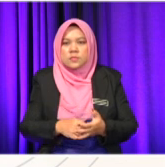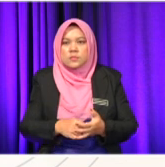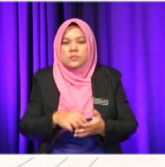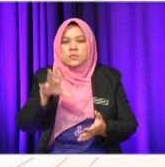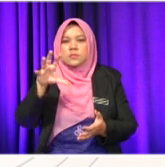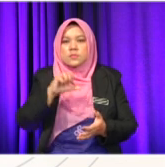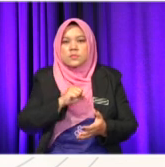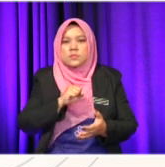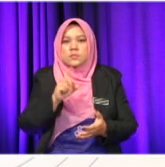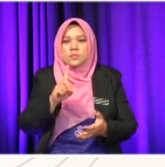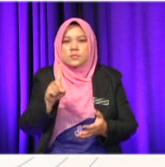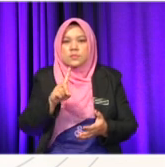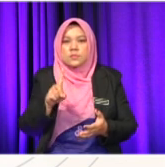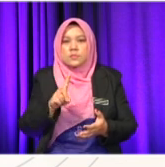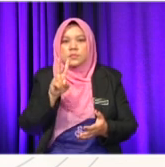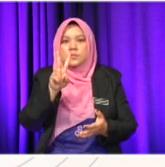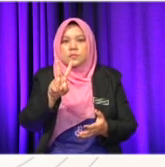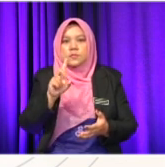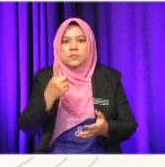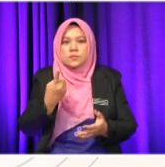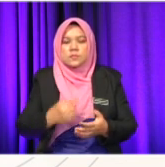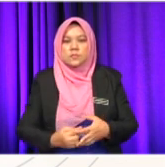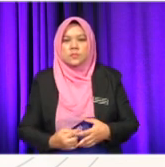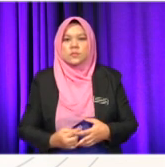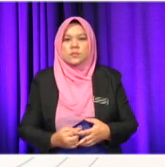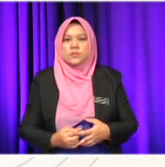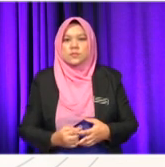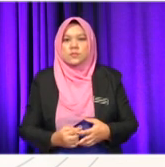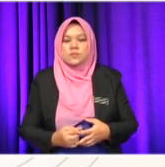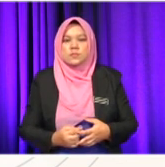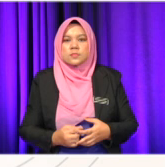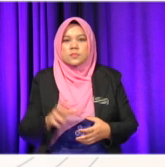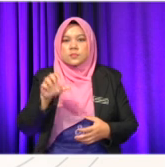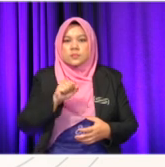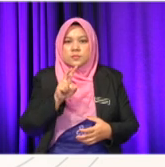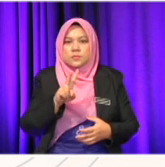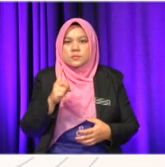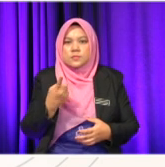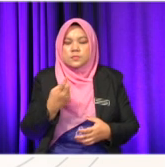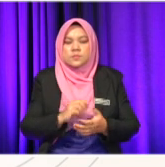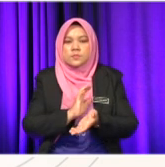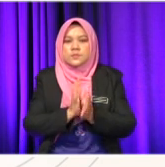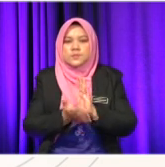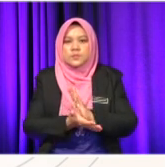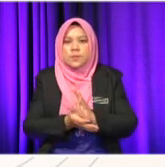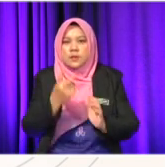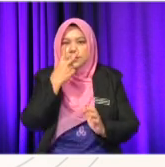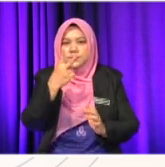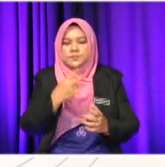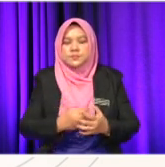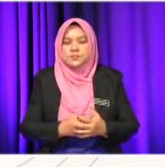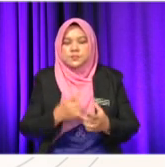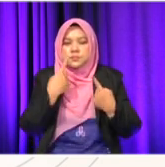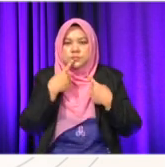Ambillah daripada ini ambil dua saja ambil dua saja Oke jadi kita tengok jawabannya